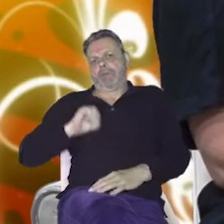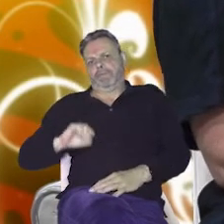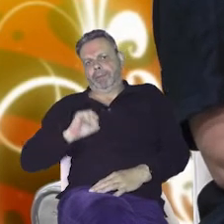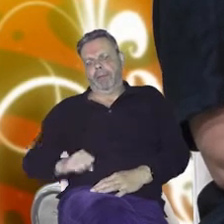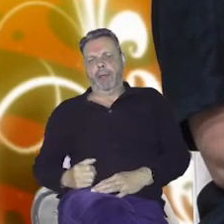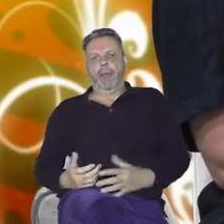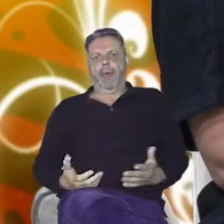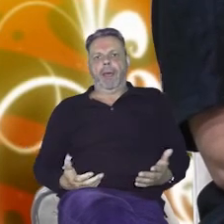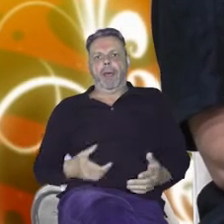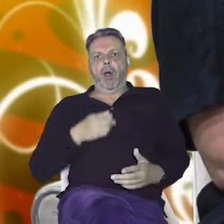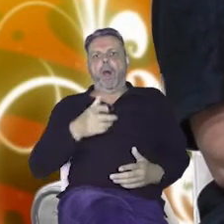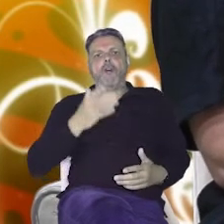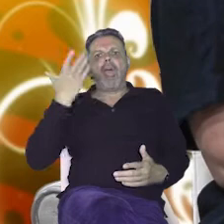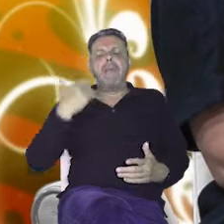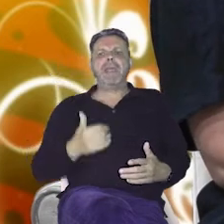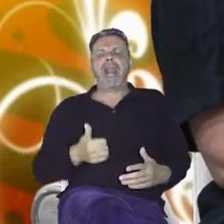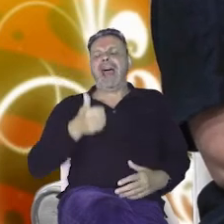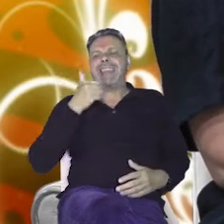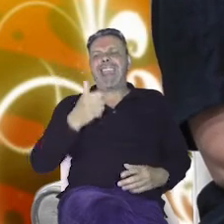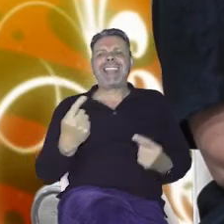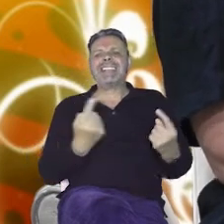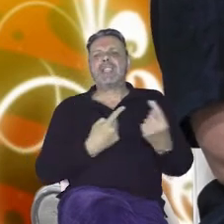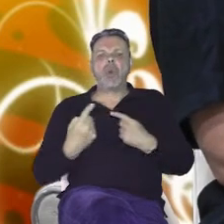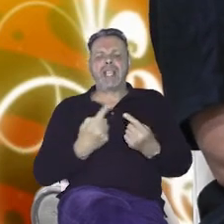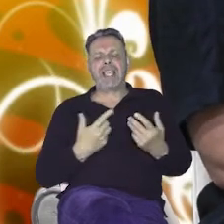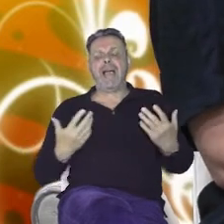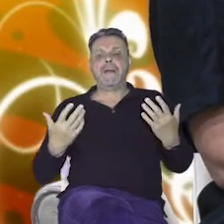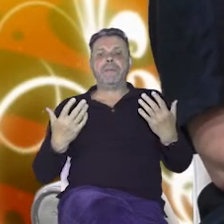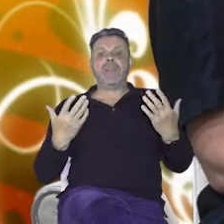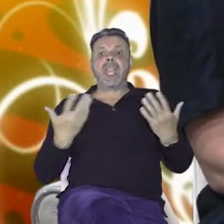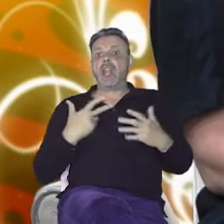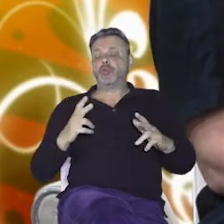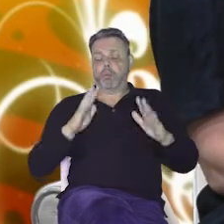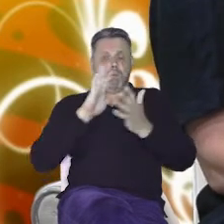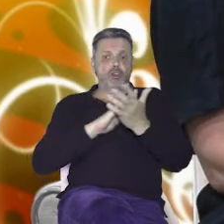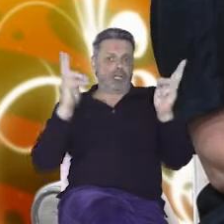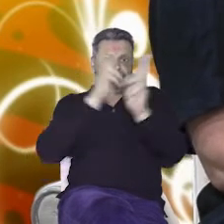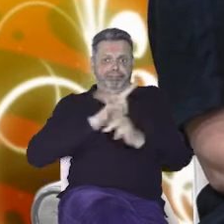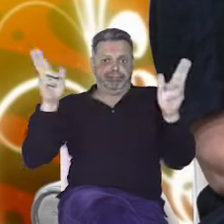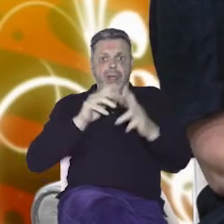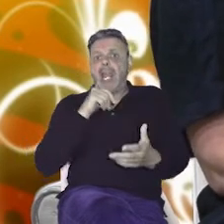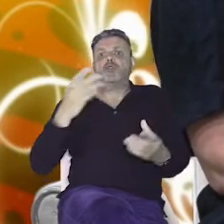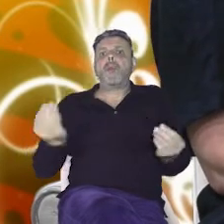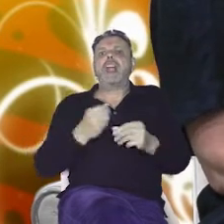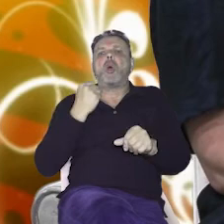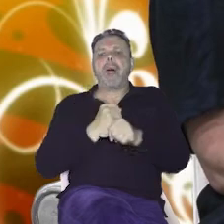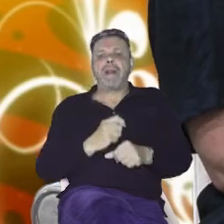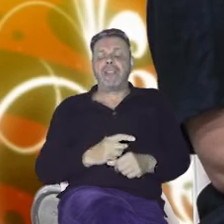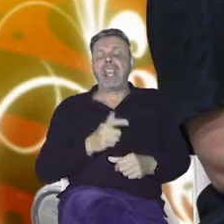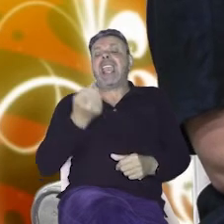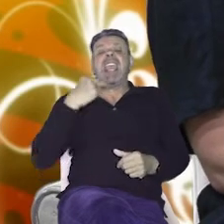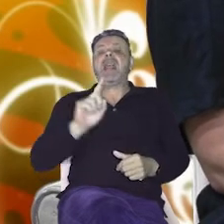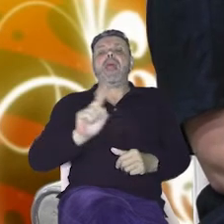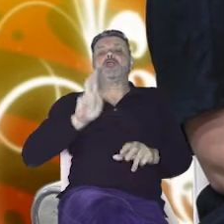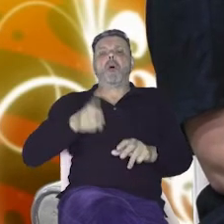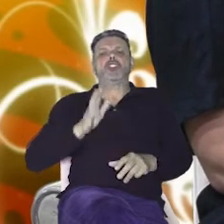pregristi. Ovo mi je bila naprosto ono jedna situacija di ili ću vrištati, ili ću nešto učiniti, ili neću mirno spavati. Tako da